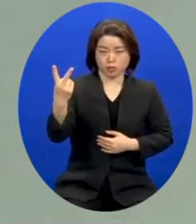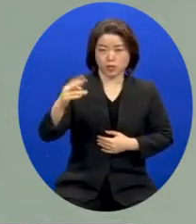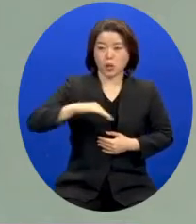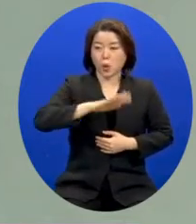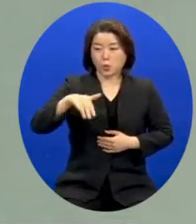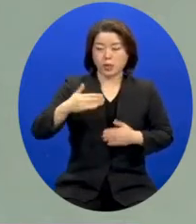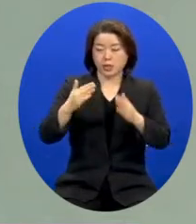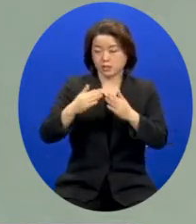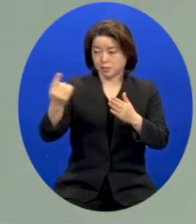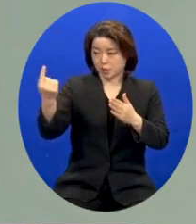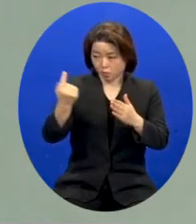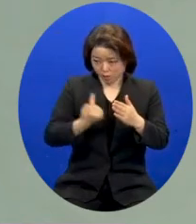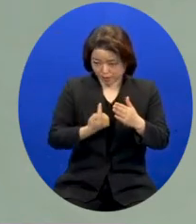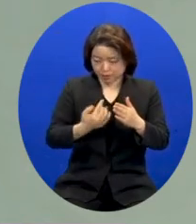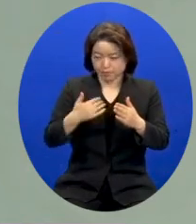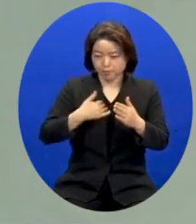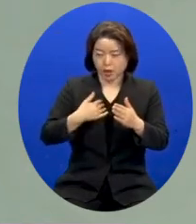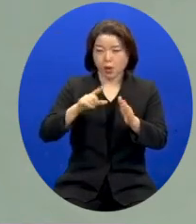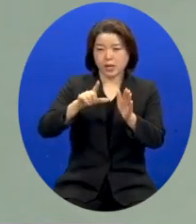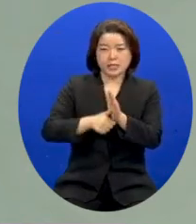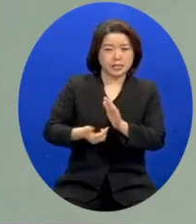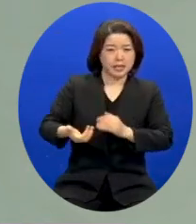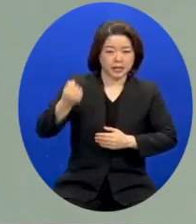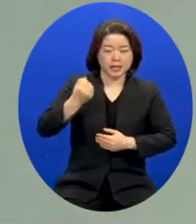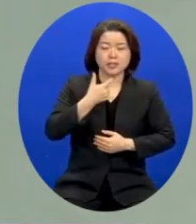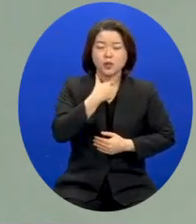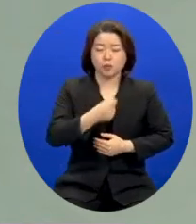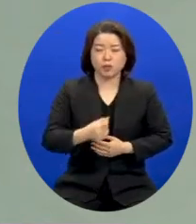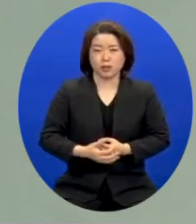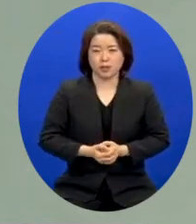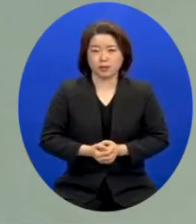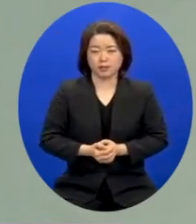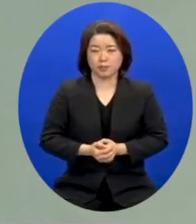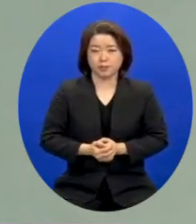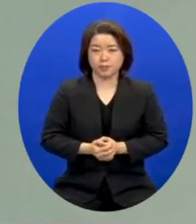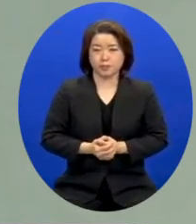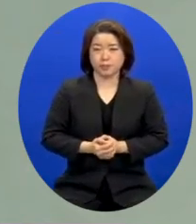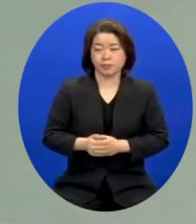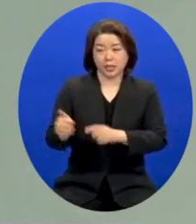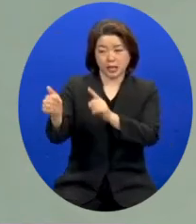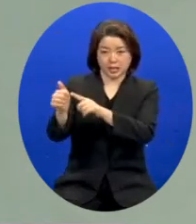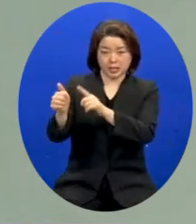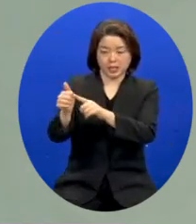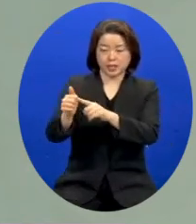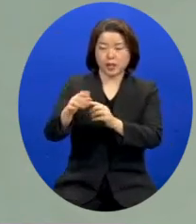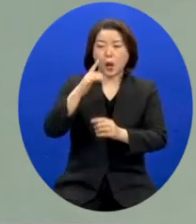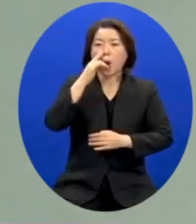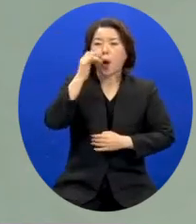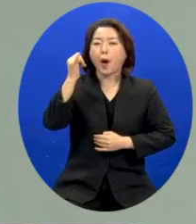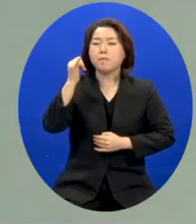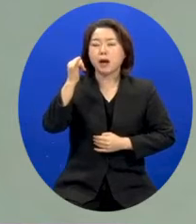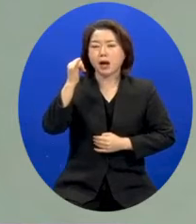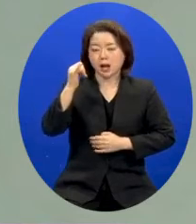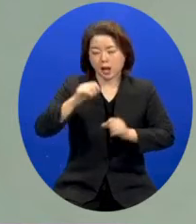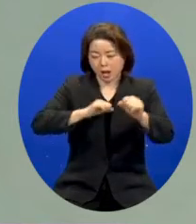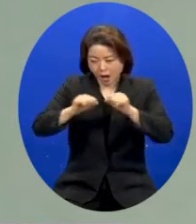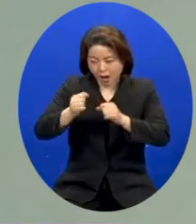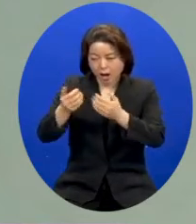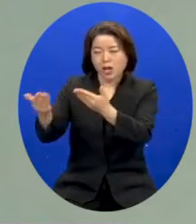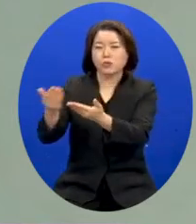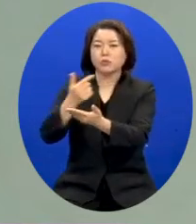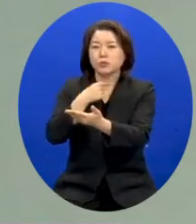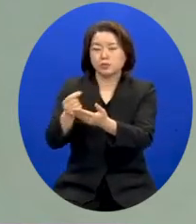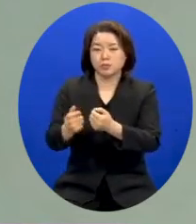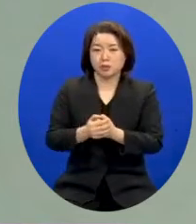우리 집에 와서 나와 함께 시간을 보내기를 원합니다. 그에게 엄마 노릇을 해주고 싶습니다. 세